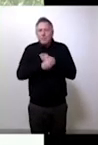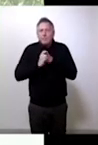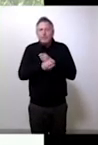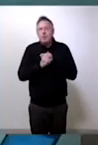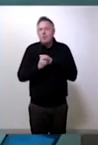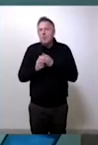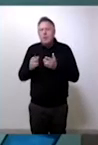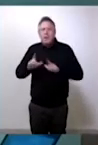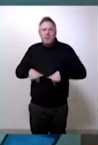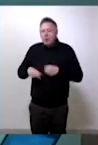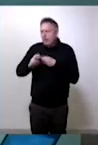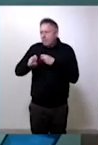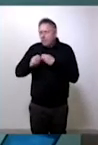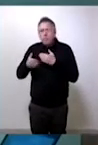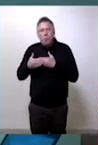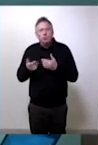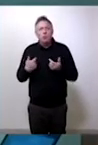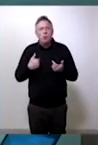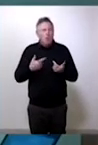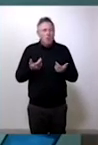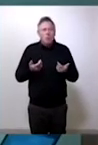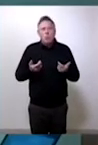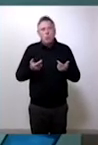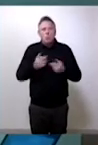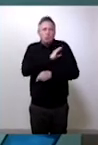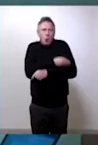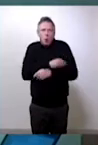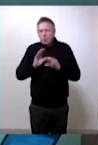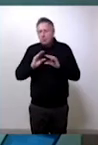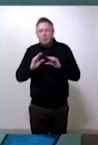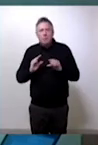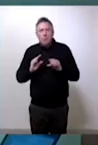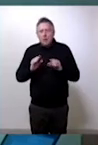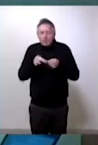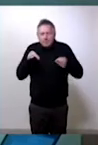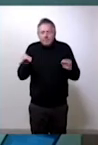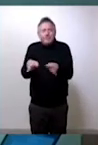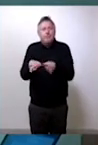ou culturelles des habitants de ces quartiers.